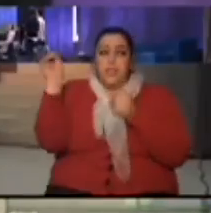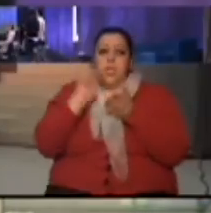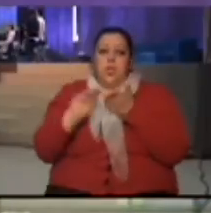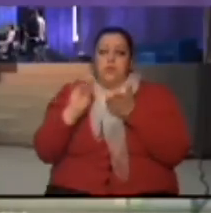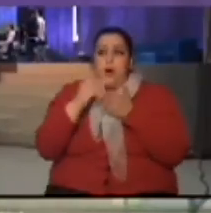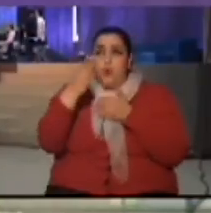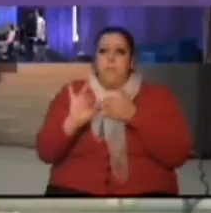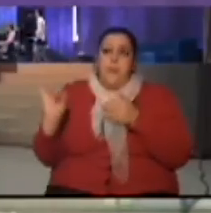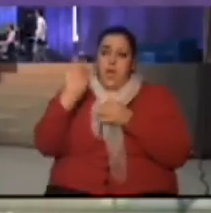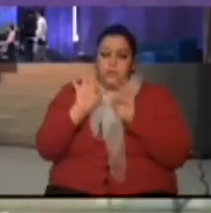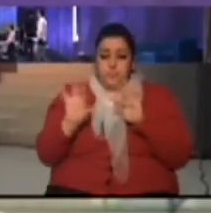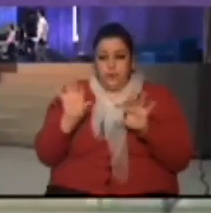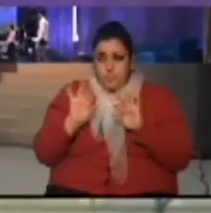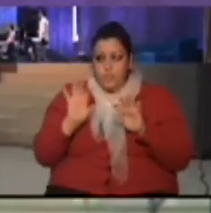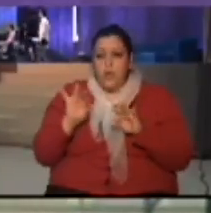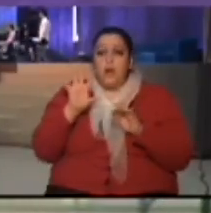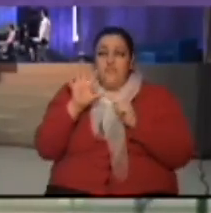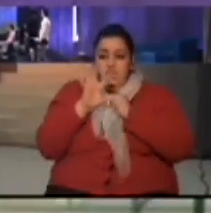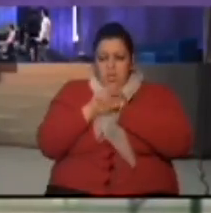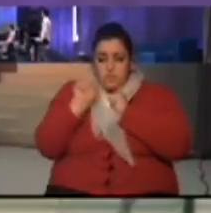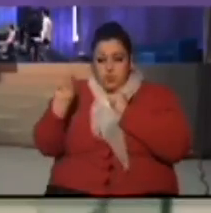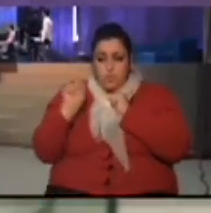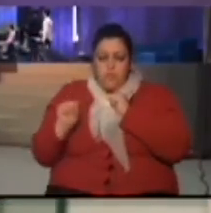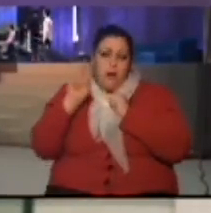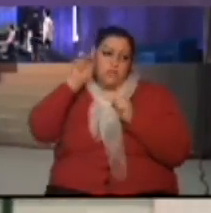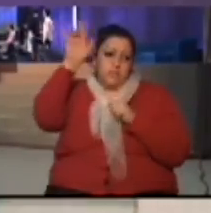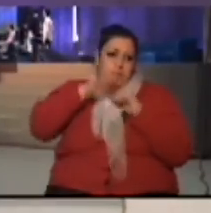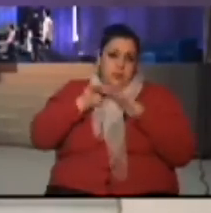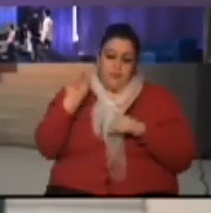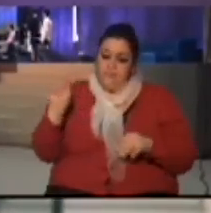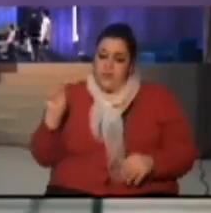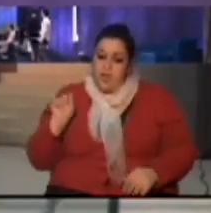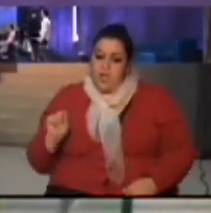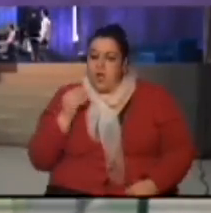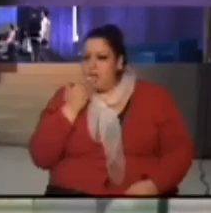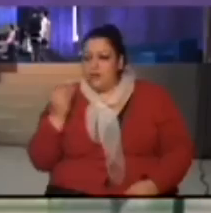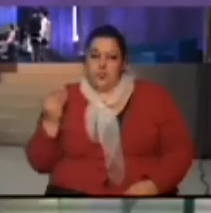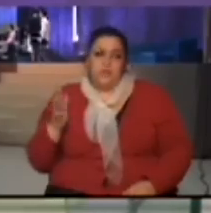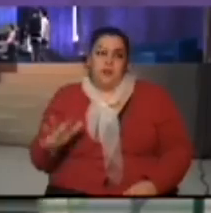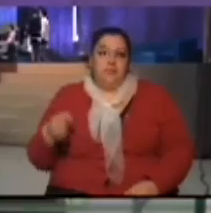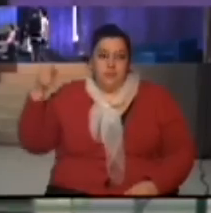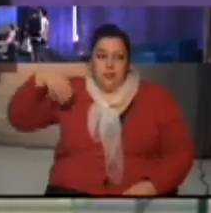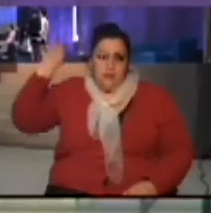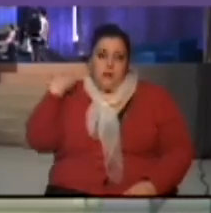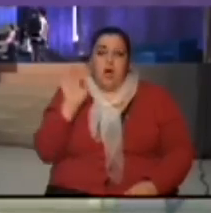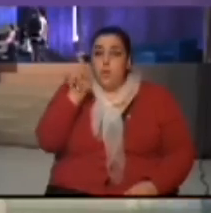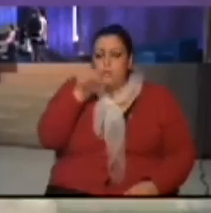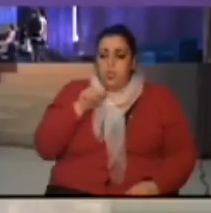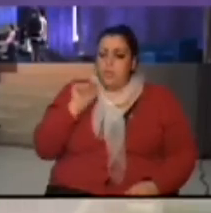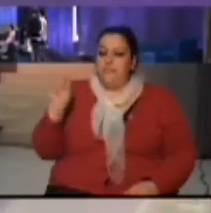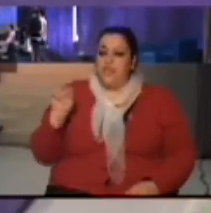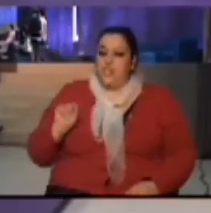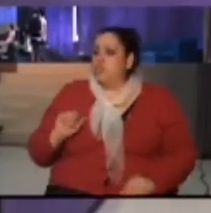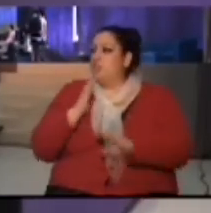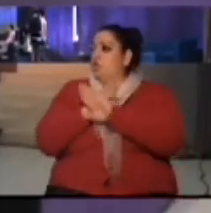ու ինքը վերջակետը դնելու է, ամին, ինչ եմ ուզում ասեմ, սիրիր ուղղակի, սիրիր